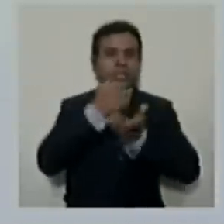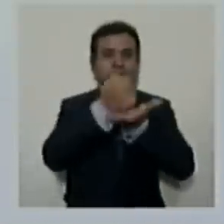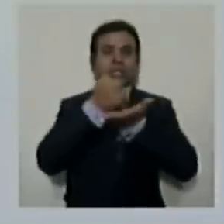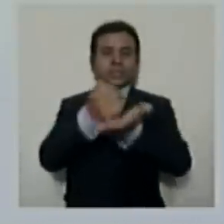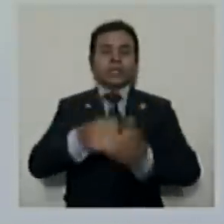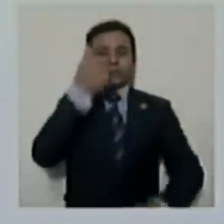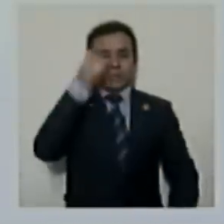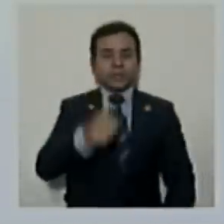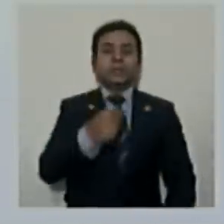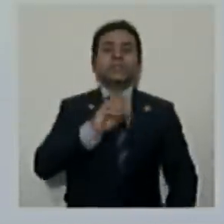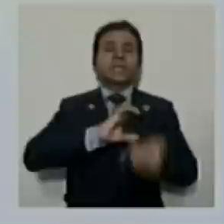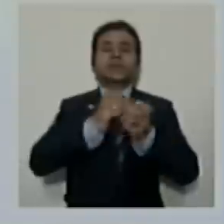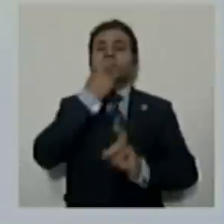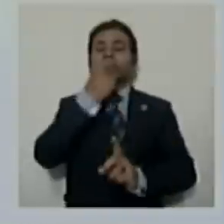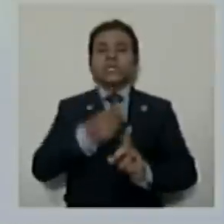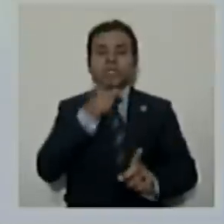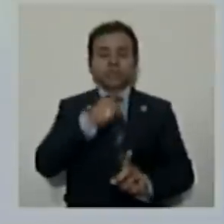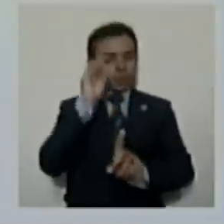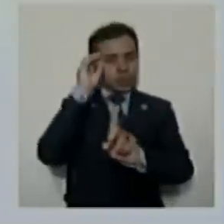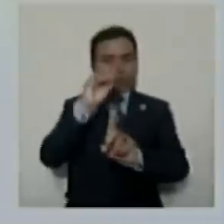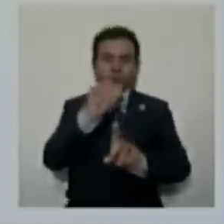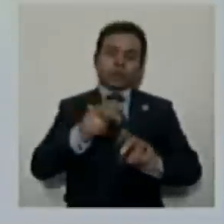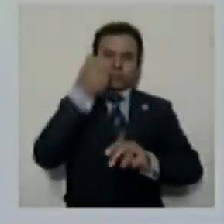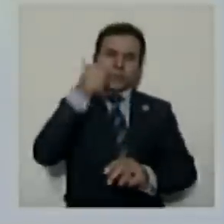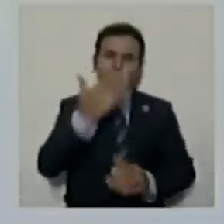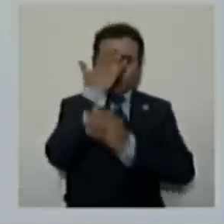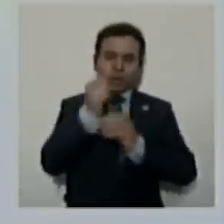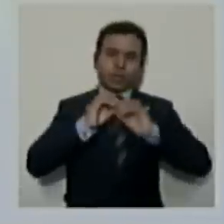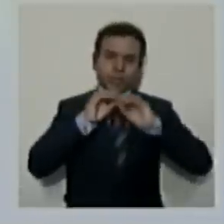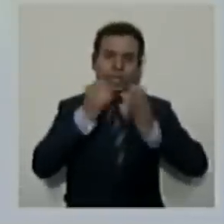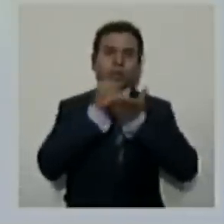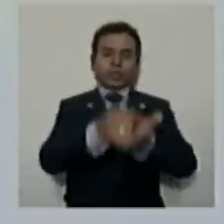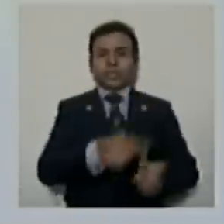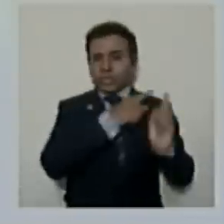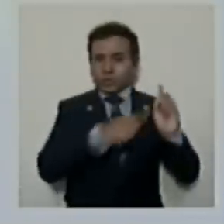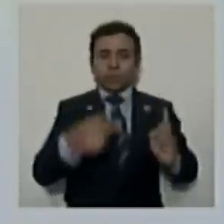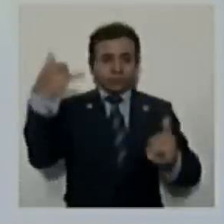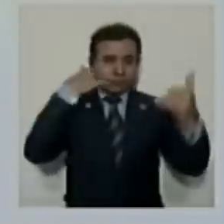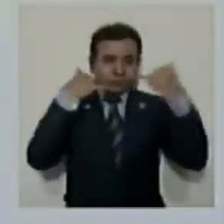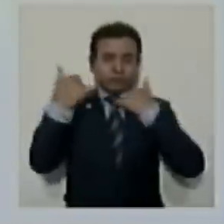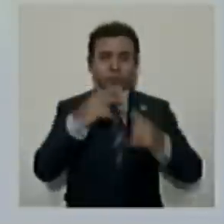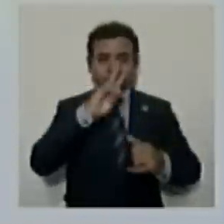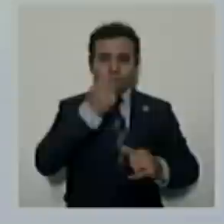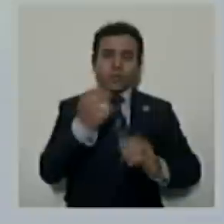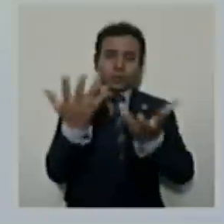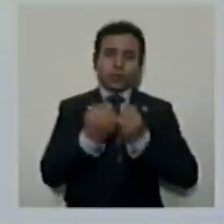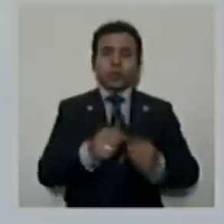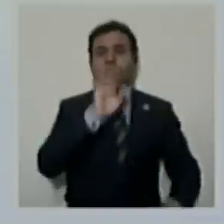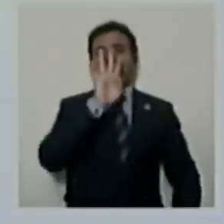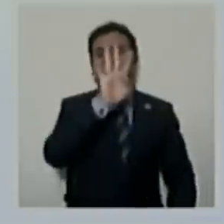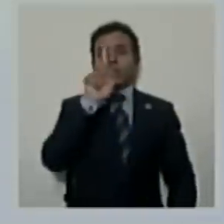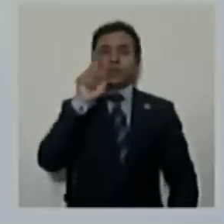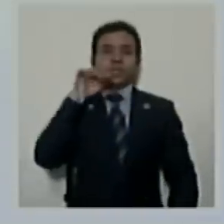58,885টি এবং এই ফোন কলগুলিতে স্বাস্থ্য পরামর্শ দেওয়া হয়েছে এবং অন্যান্য যা পরামর্শ, অন্যান্য স্বাস্থ্য সংক্রান্ত পরামর্শ দেওয়া